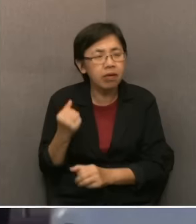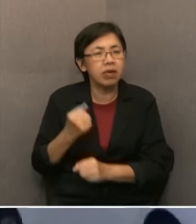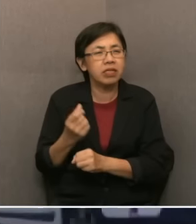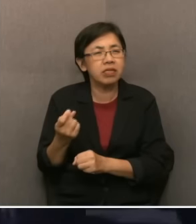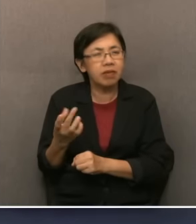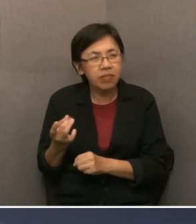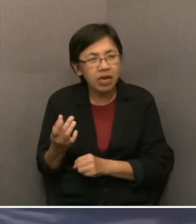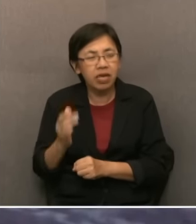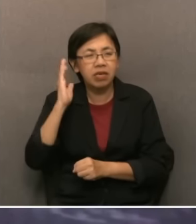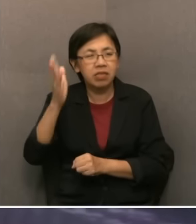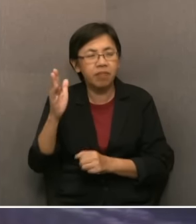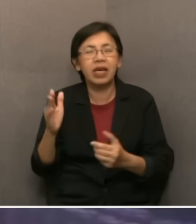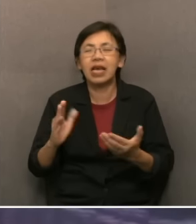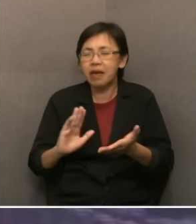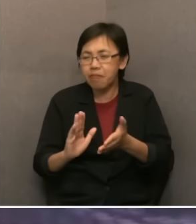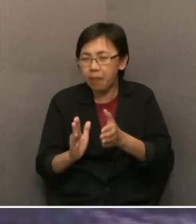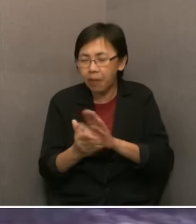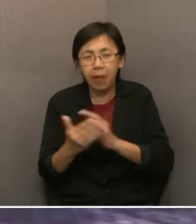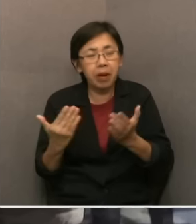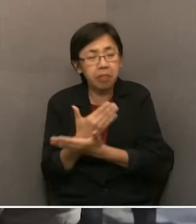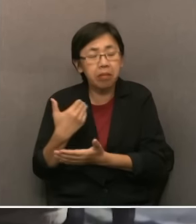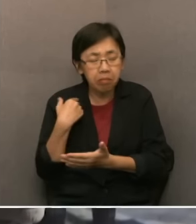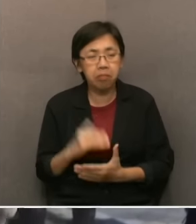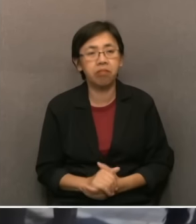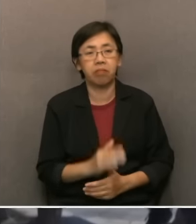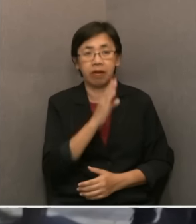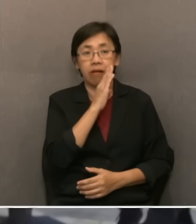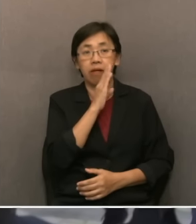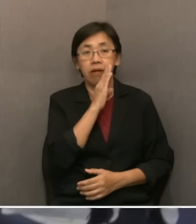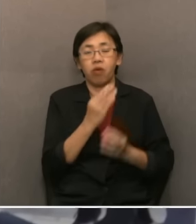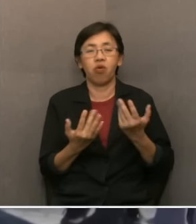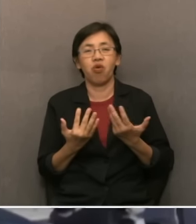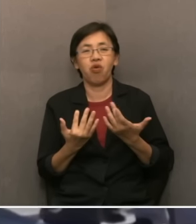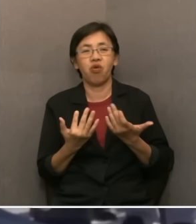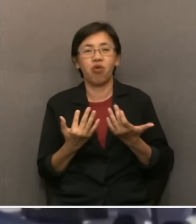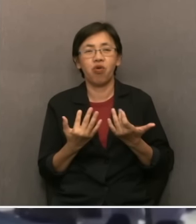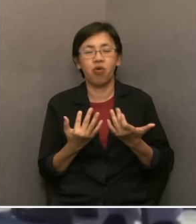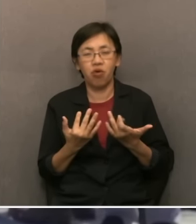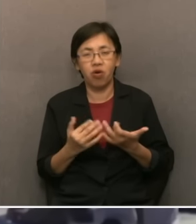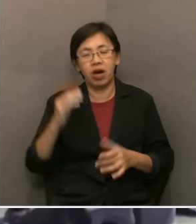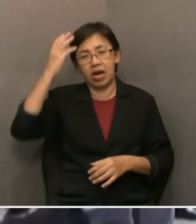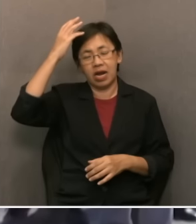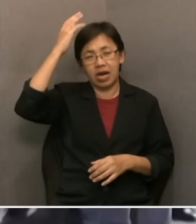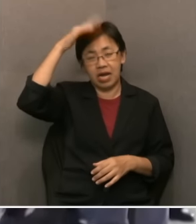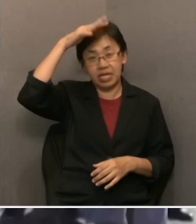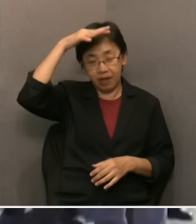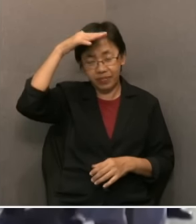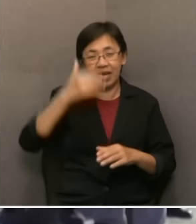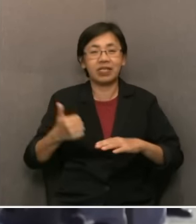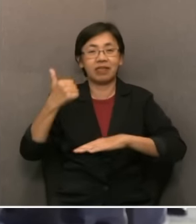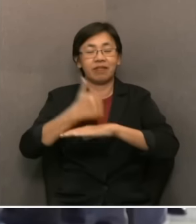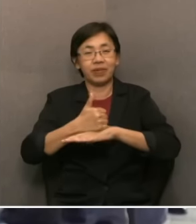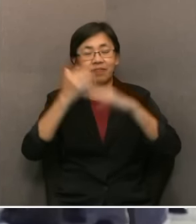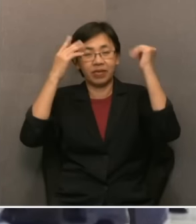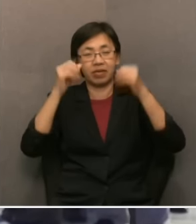เรียกว่าการเปลี่ยนแปลงให้ได้มากที่สุดไหมถ้าเรารอไปจนกระทั่งให้ทรัมป์ได้ขึ้นมาเนี่ยพอมีการตั้งโต๊ะ